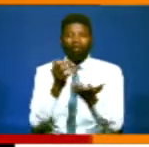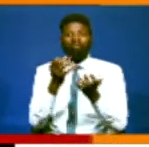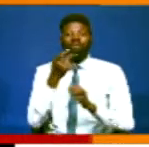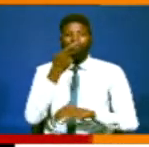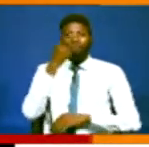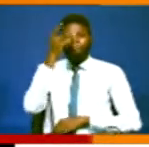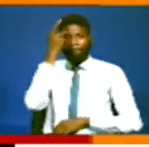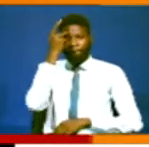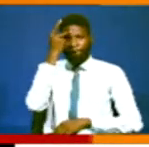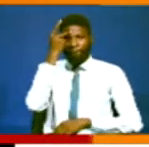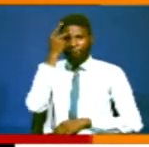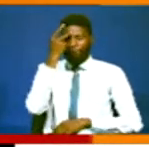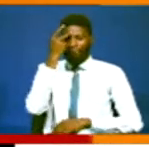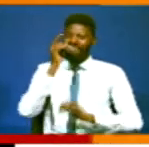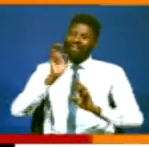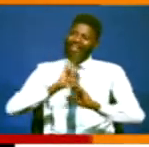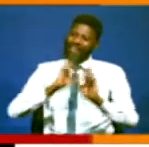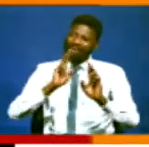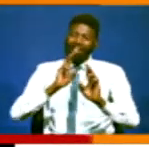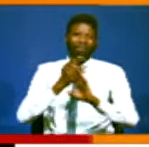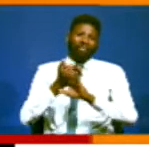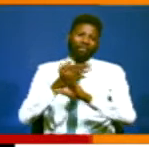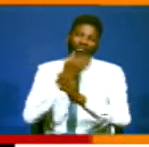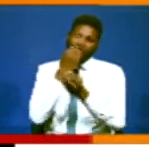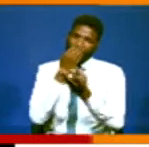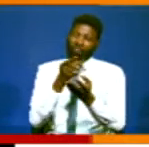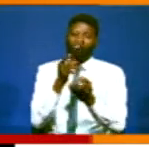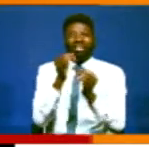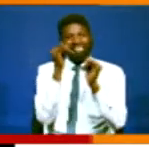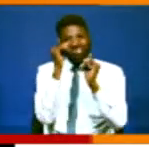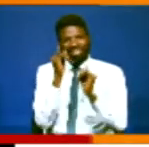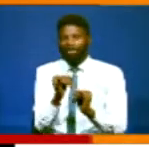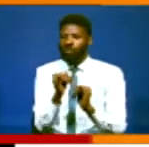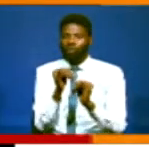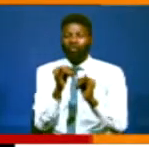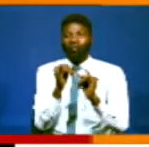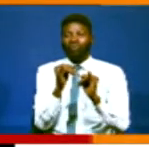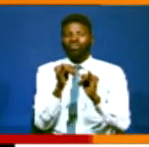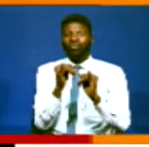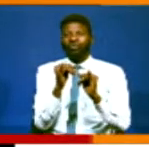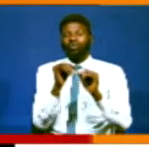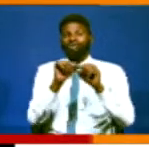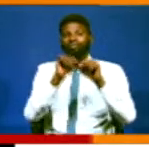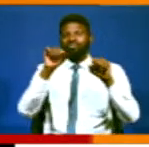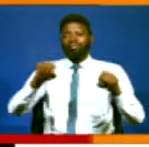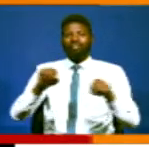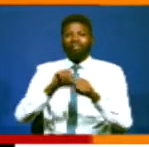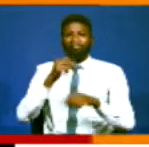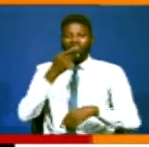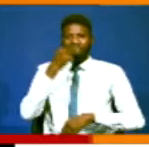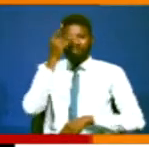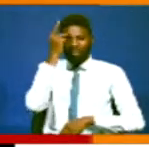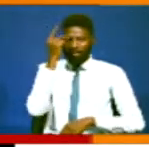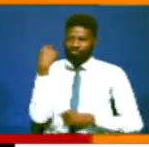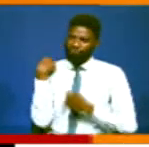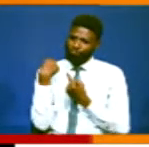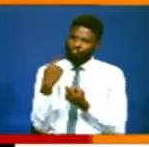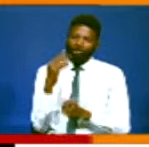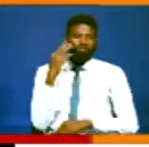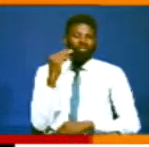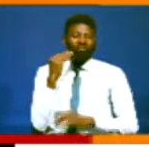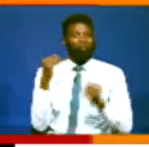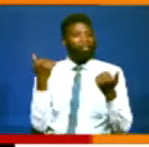mfumo mpya, wazazi hawajiweza kuzoea. Kwa hivyo ingekuwa bora ikiwa wangepewa muda wa hawa wazazi